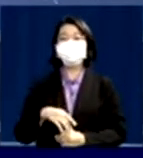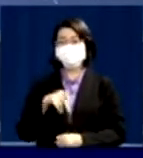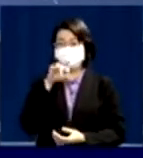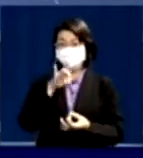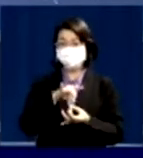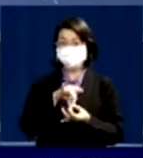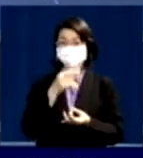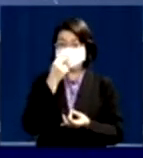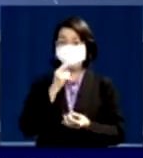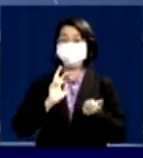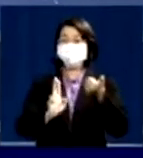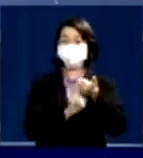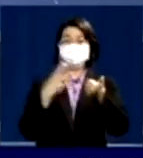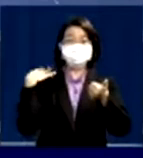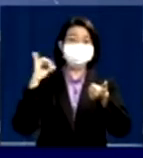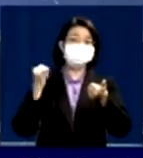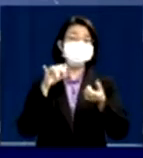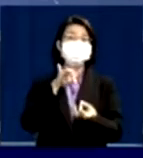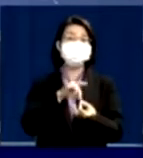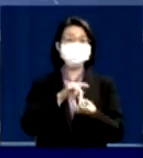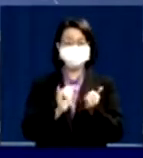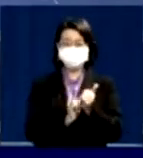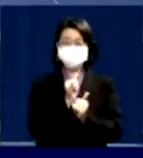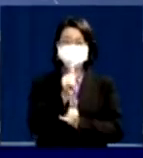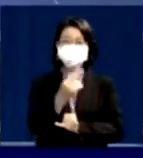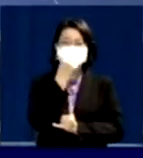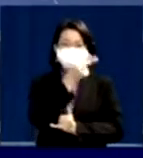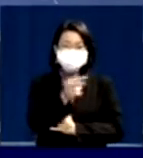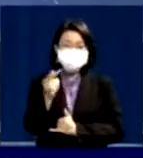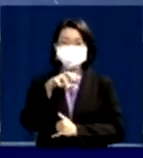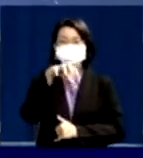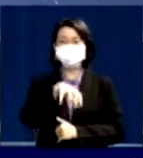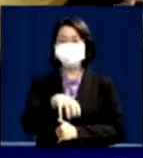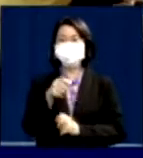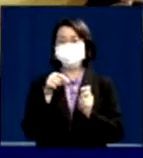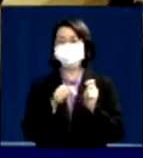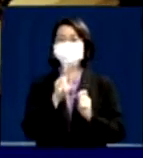นะครับซึ่งท่านรองผู้ว่าราชการจังหวัดสุโขทัยตรวจเยี่ยมการฉีดวัคซีนกันที่อำเภอกงไกรลาดครับ